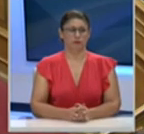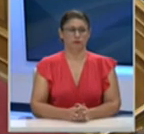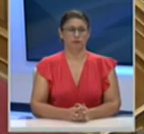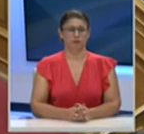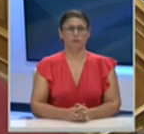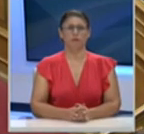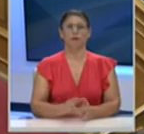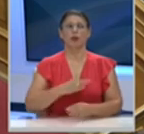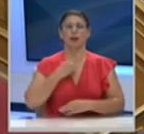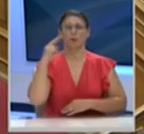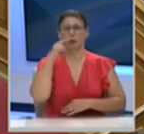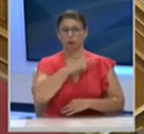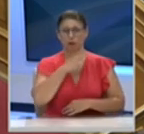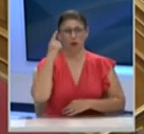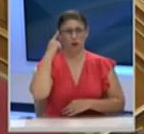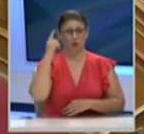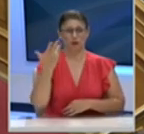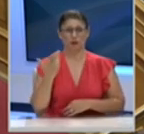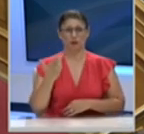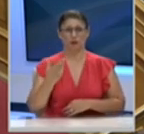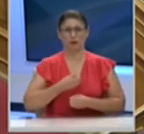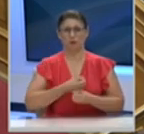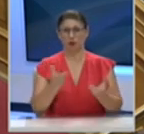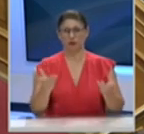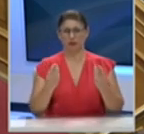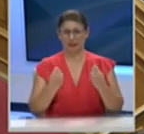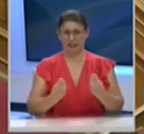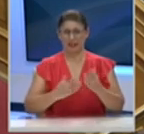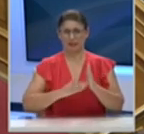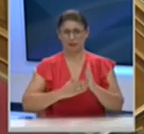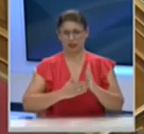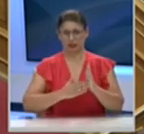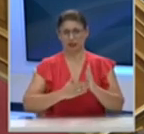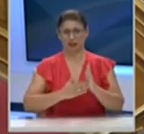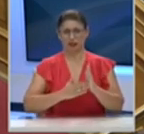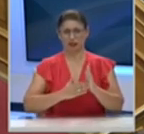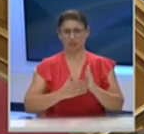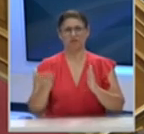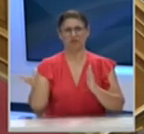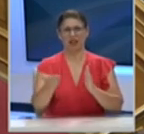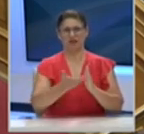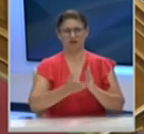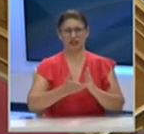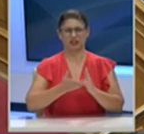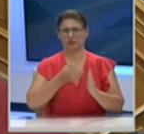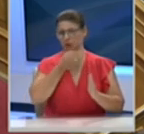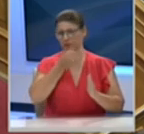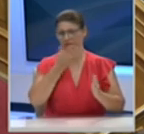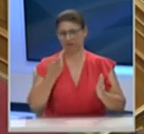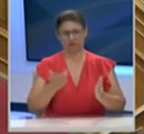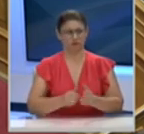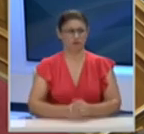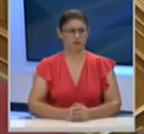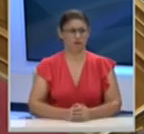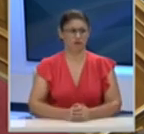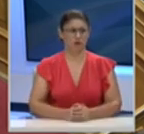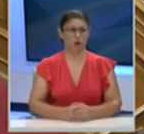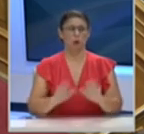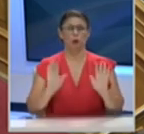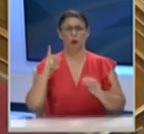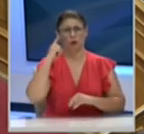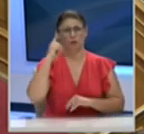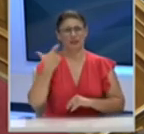Κύριε Πρωθυπουργέ, νομίζω ότι δεν σας προσφέρουν καλή υπηρεσία αυτές οι παρεμβάσεις. Ούτε νομίζω